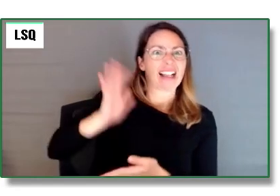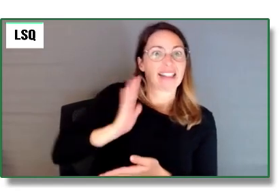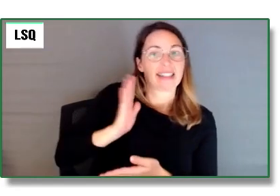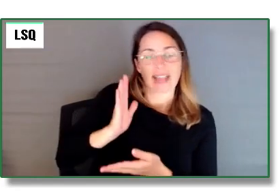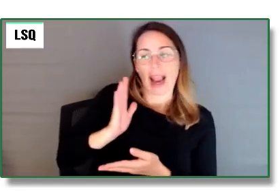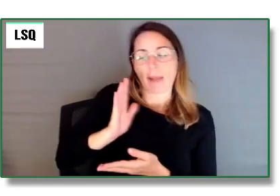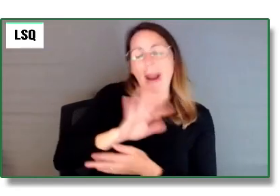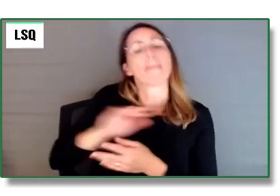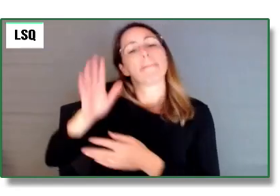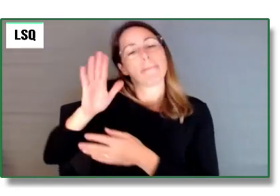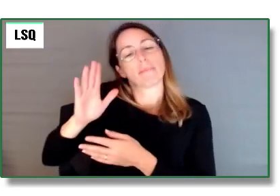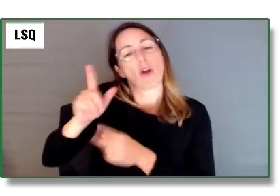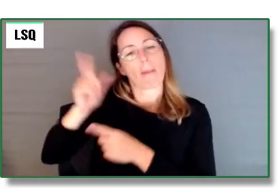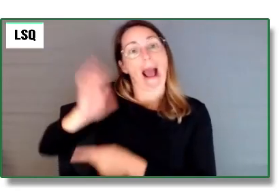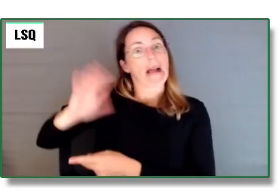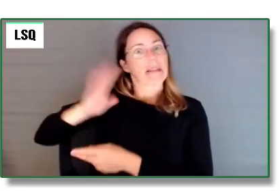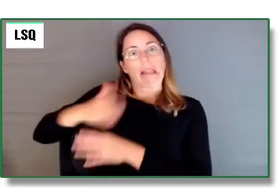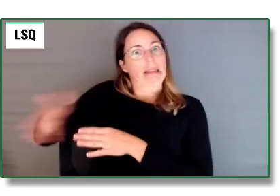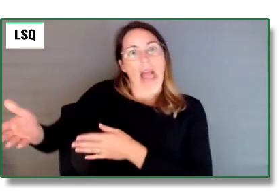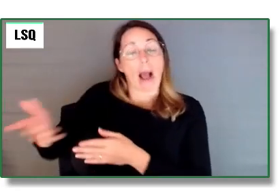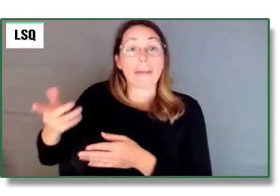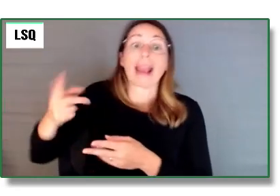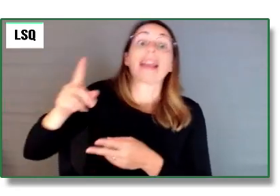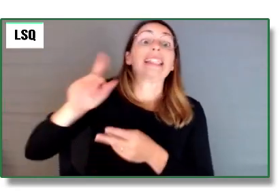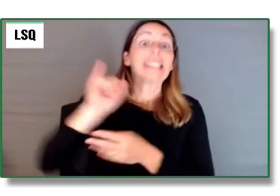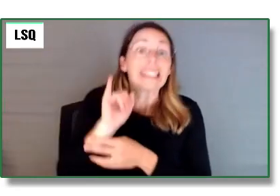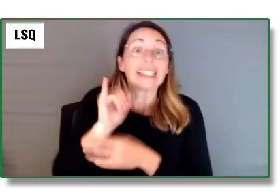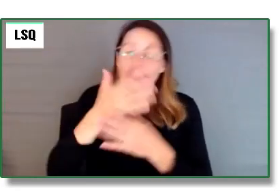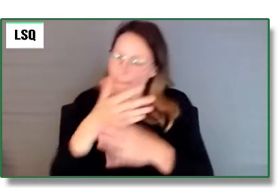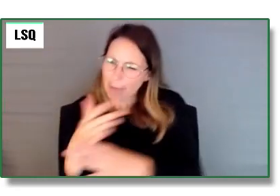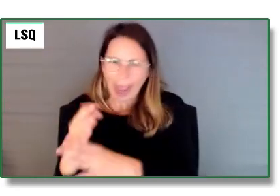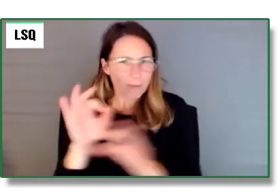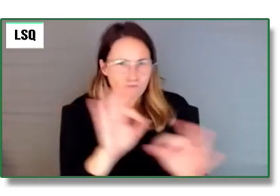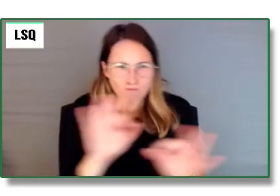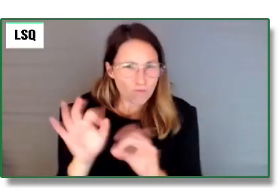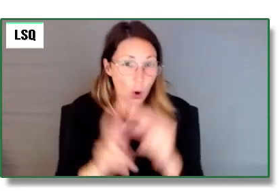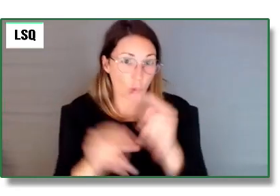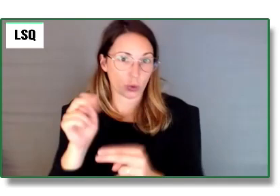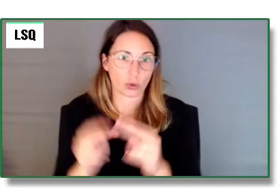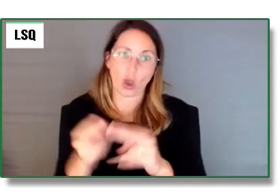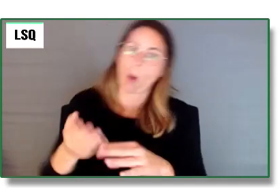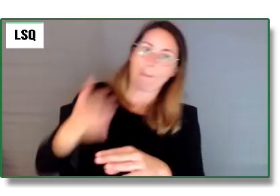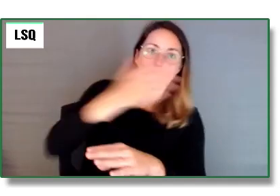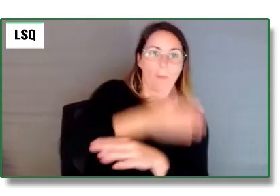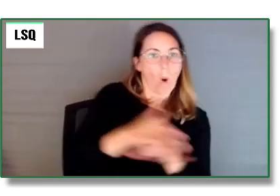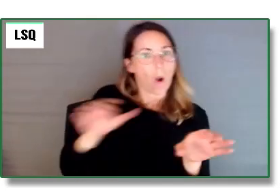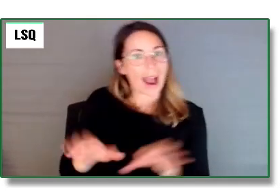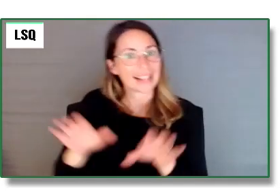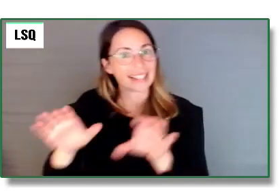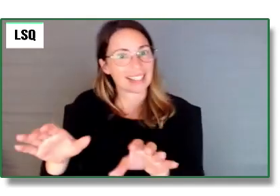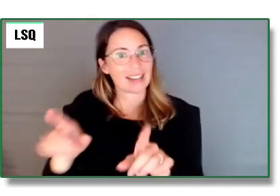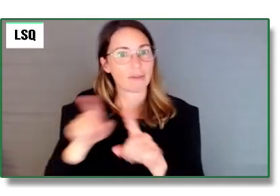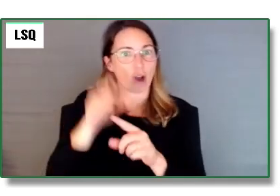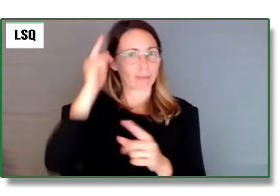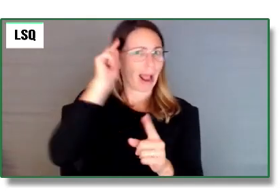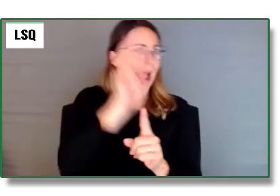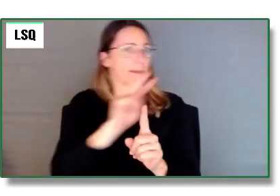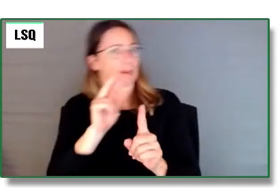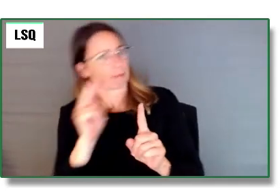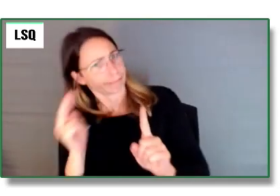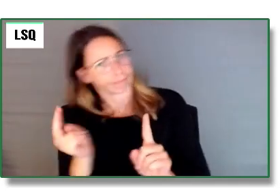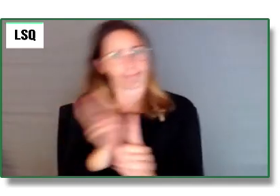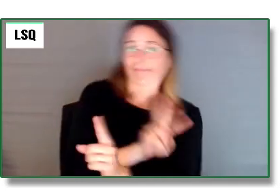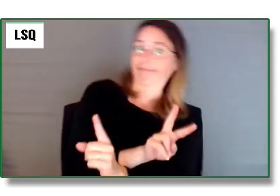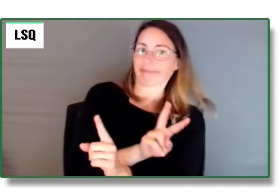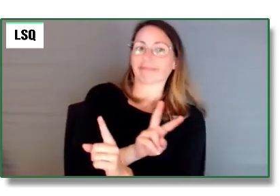solution d'accessibilité est présente en cas de besoin. C'est une autre façon de penser l'accessibilité par la conception. Le second est un